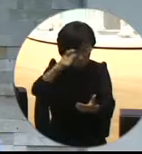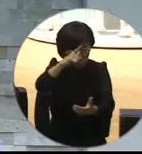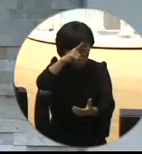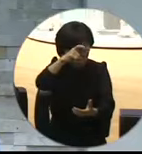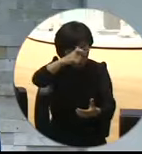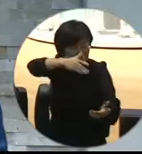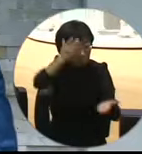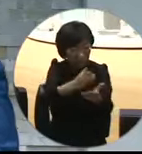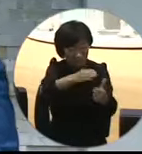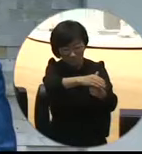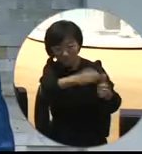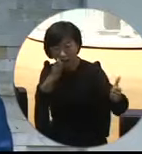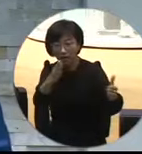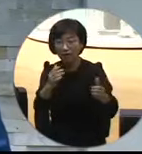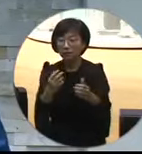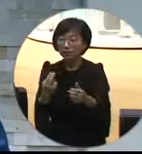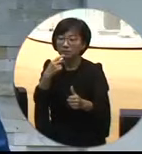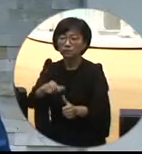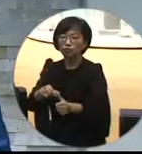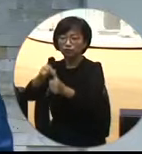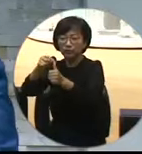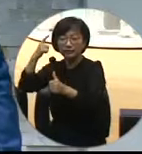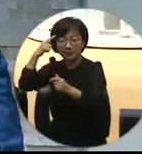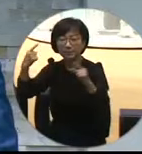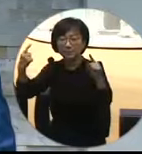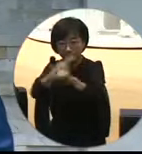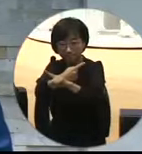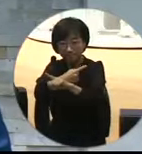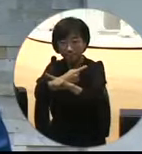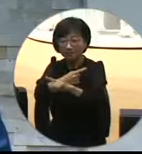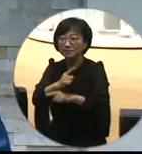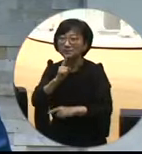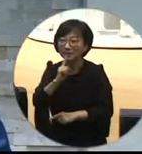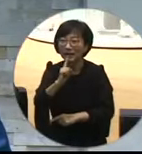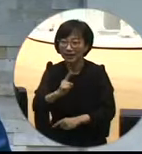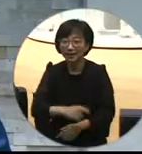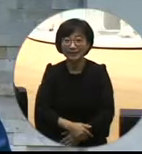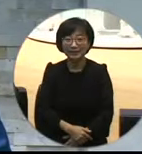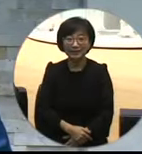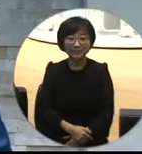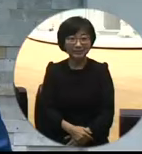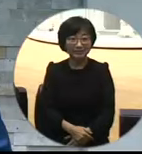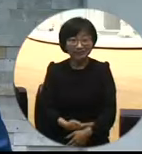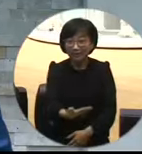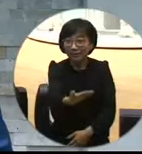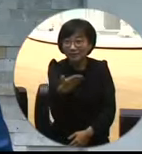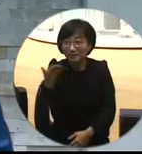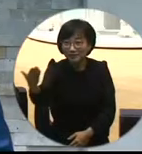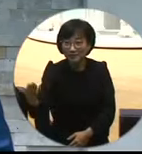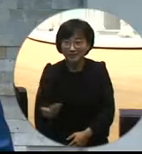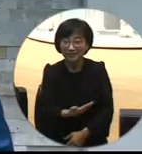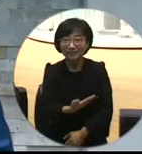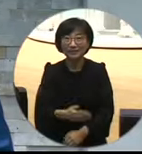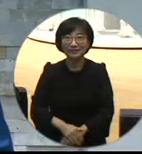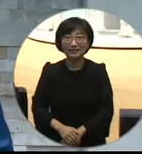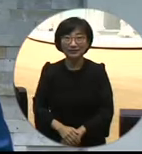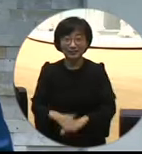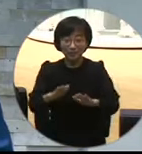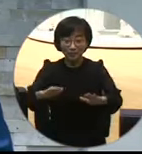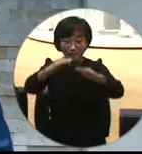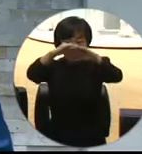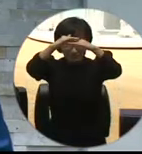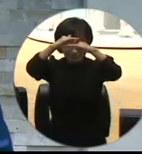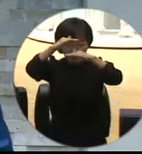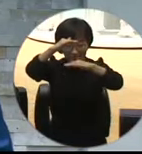한다는 사실을 오늘 본문을 통해서 그렇게 강조를 하고 있습니다. 우리 영계처 성도들, 오늘 본문